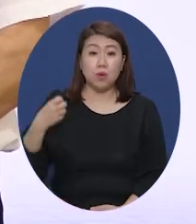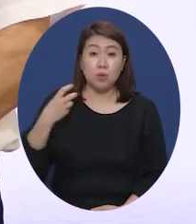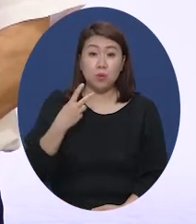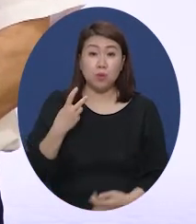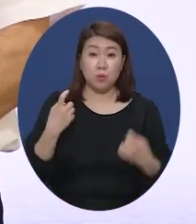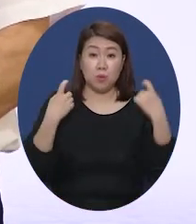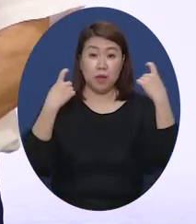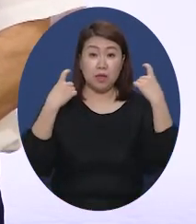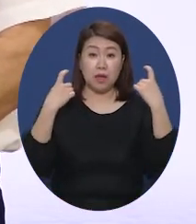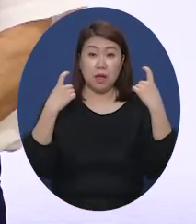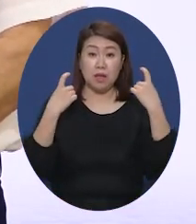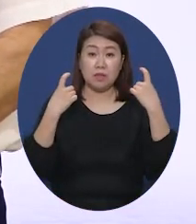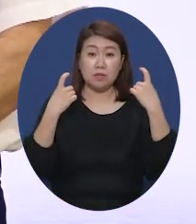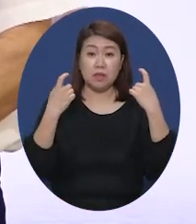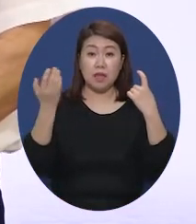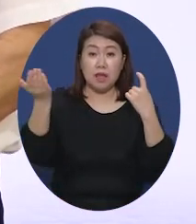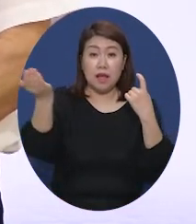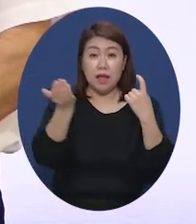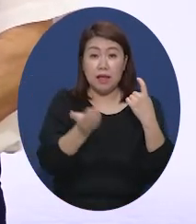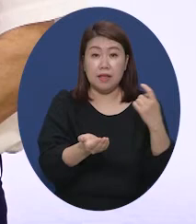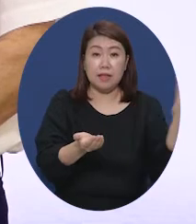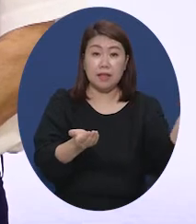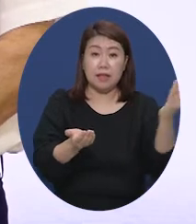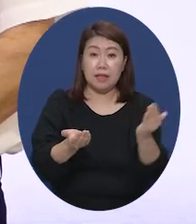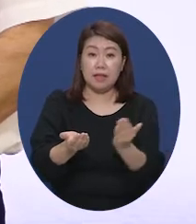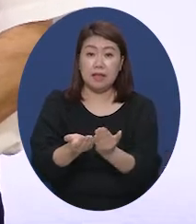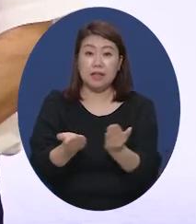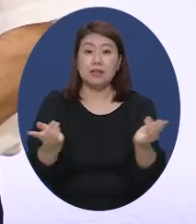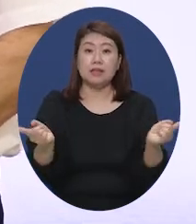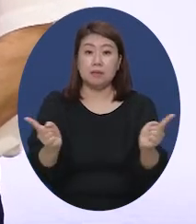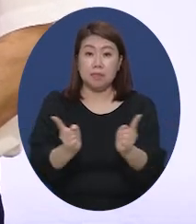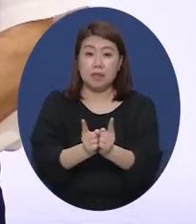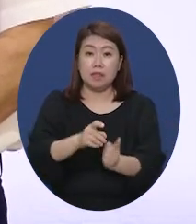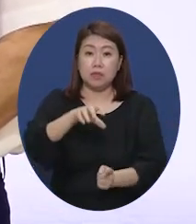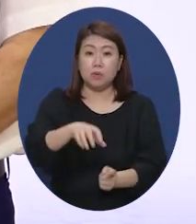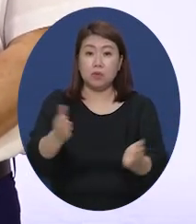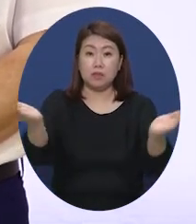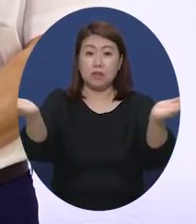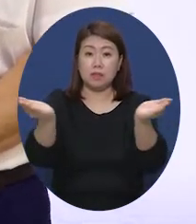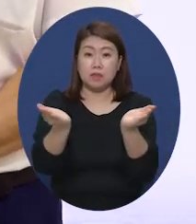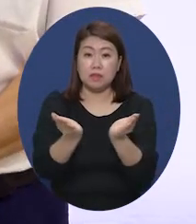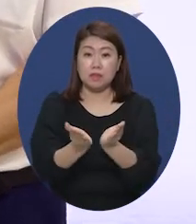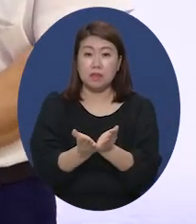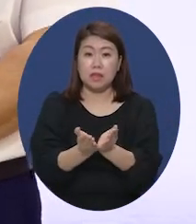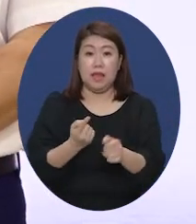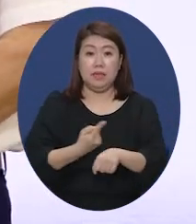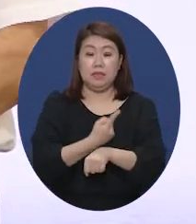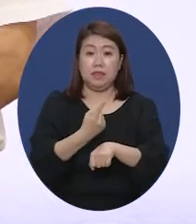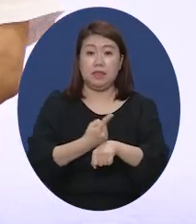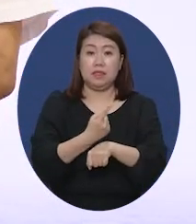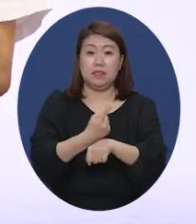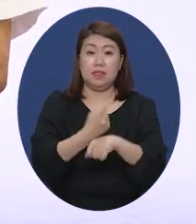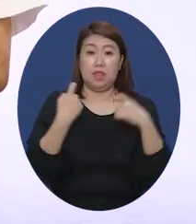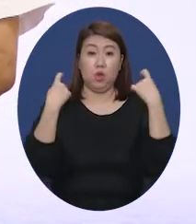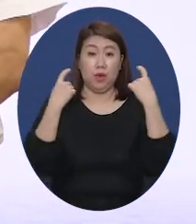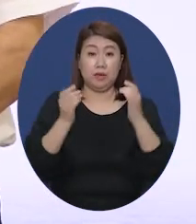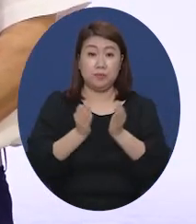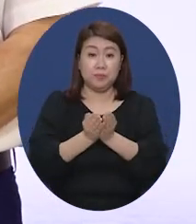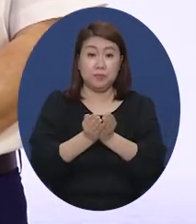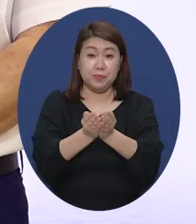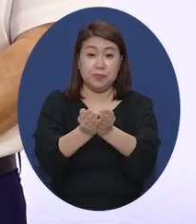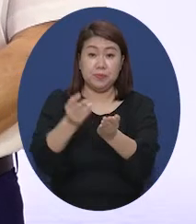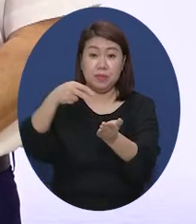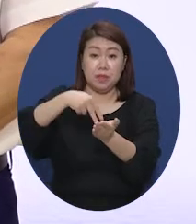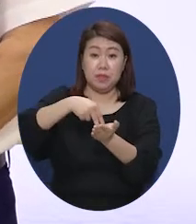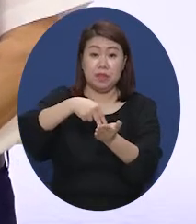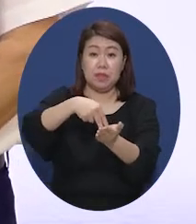이제 관광 코스 중에 하나가 이제 큰 두 개의 강이 만나는 지점입니다. 아까 본 마나우스 항구에서 1시간 정도 유람선을 타고 가면